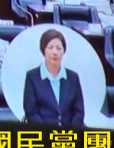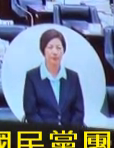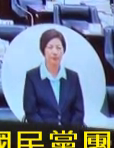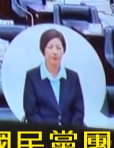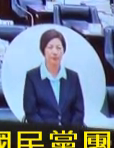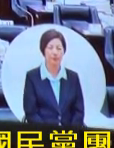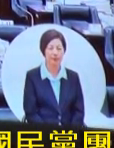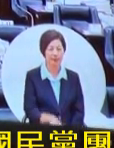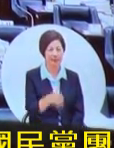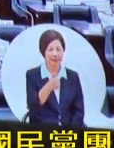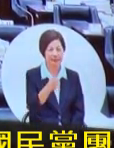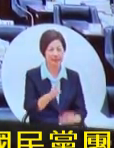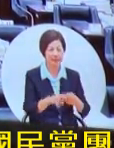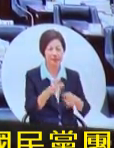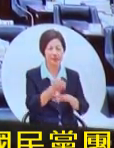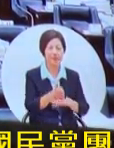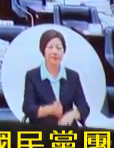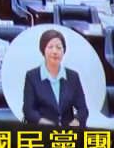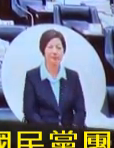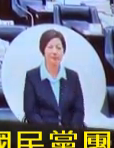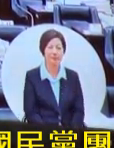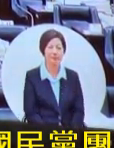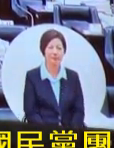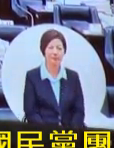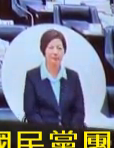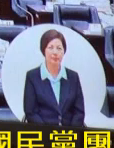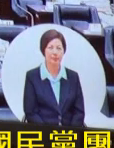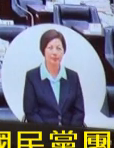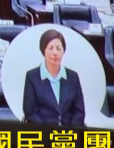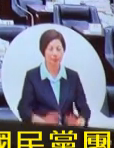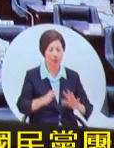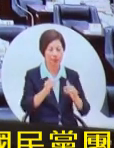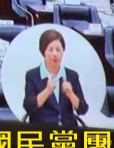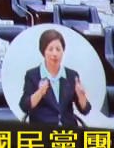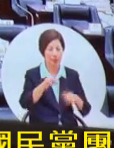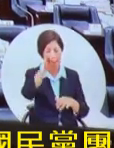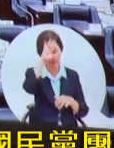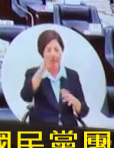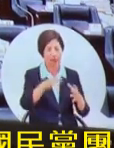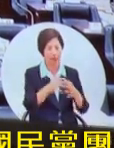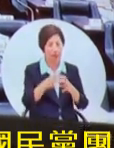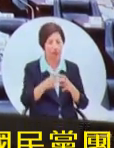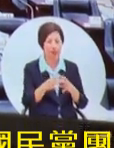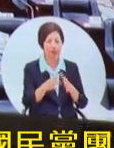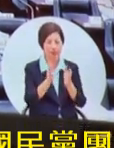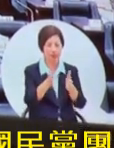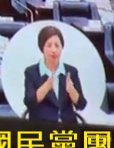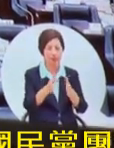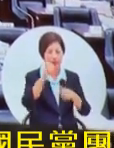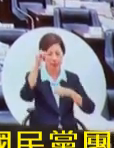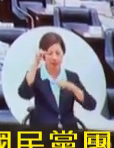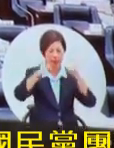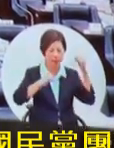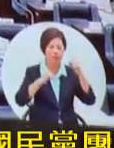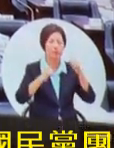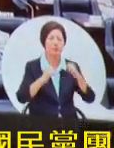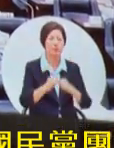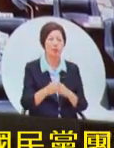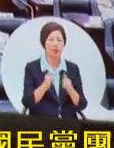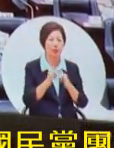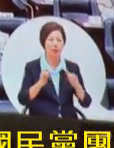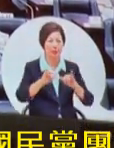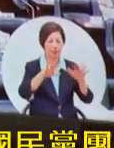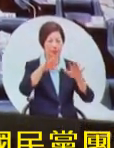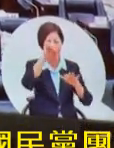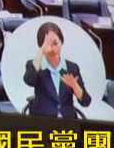谢谢啊，谢谢主席。那我们国民党团哦，那针对早上的民进党团的质